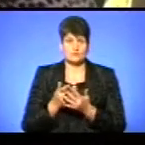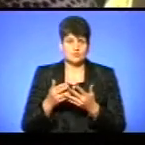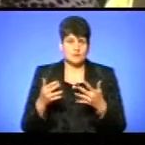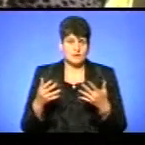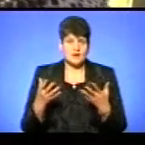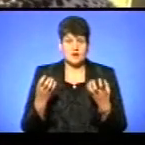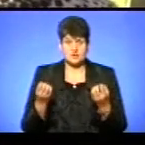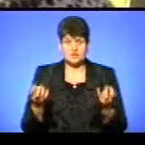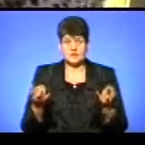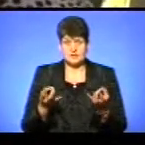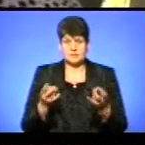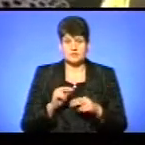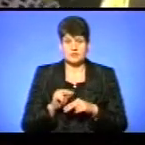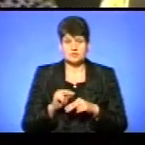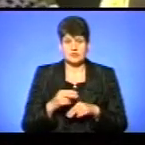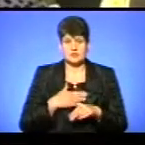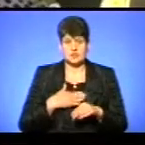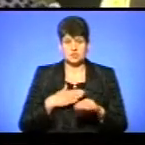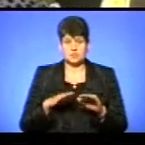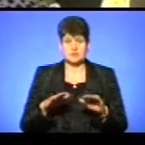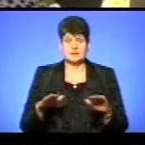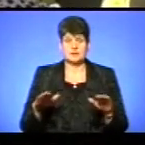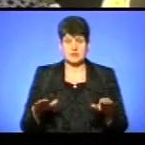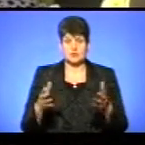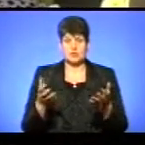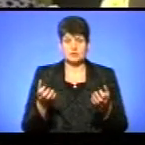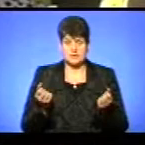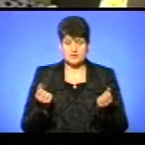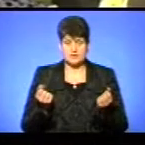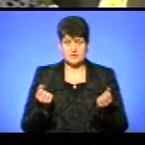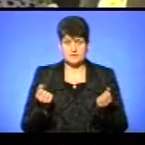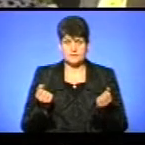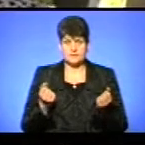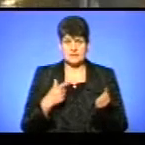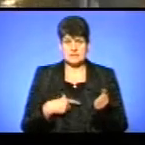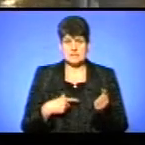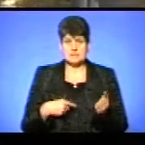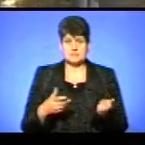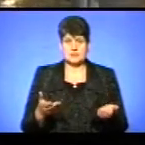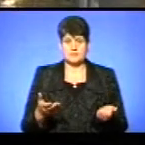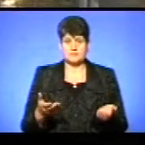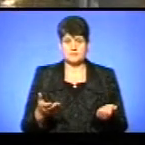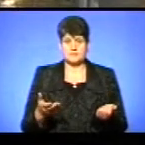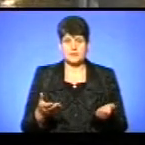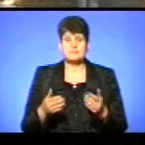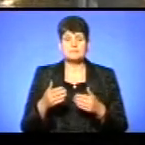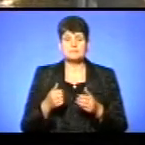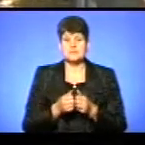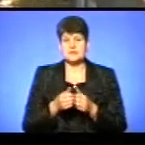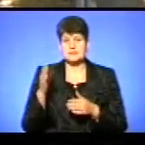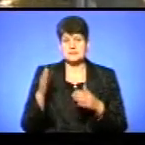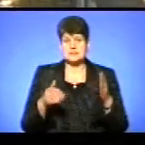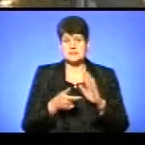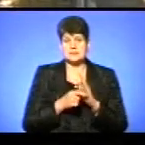треба навчати наших дітей, утримувати себе. Під стінами Кабінету міністрів